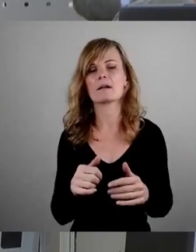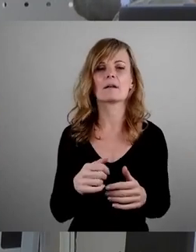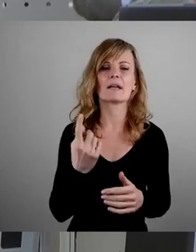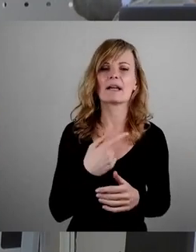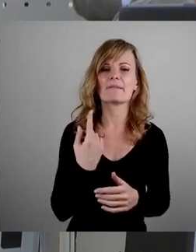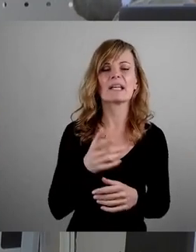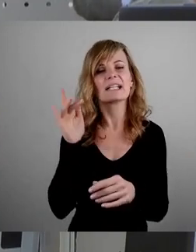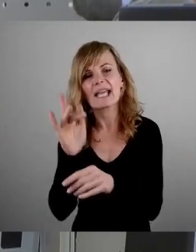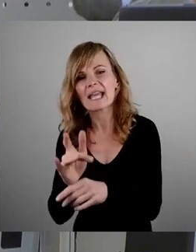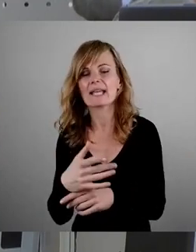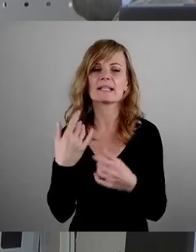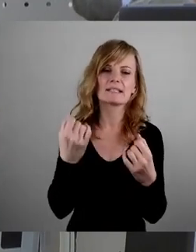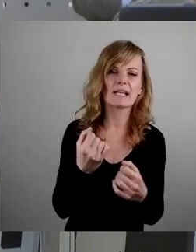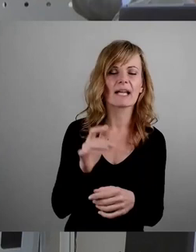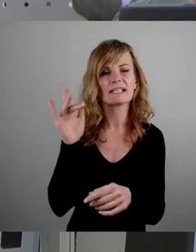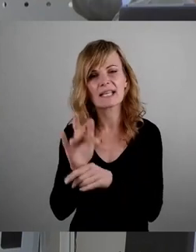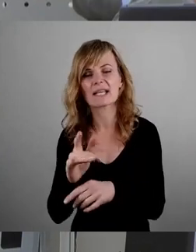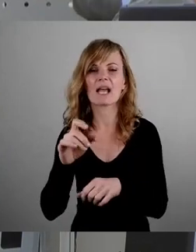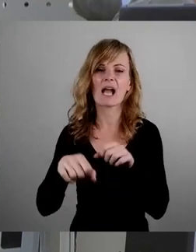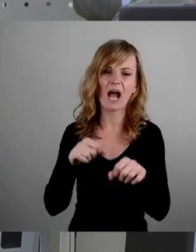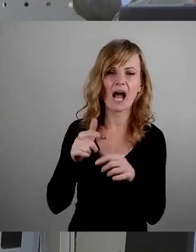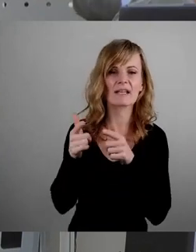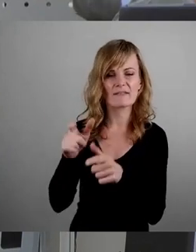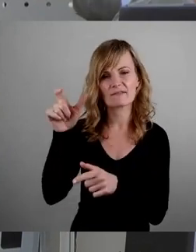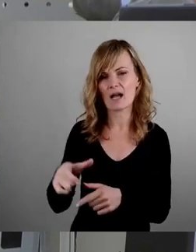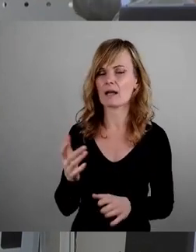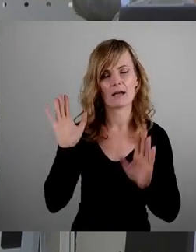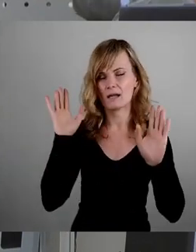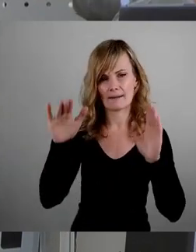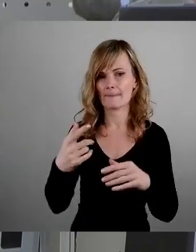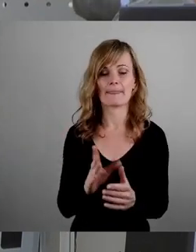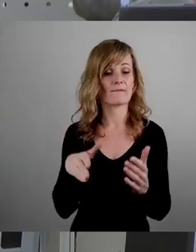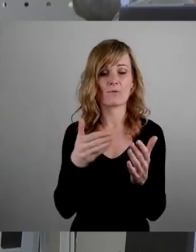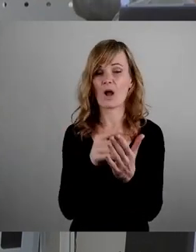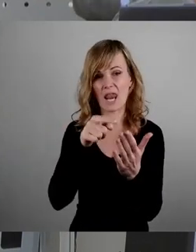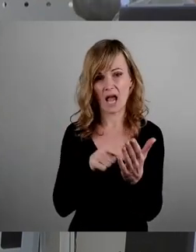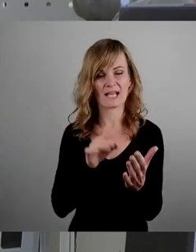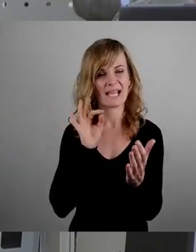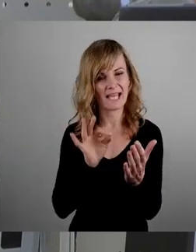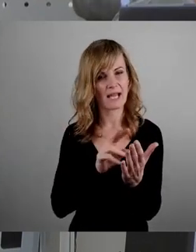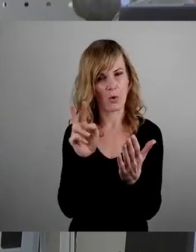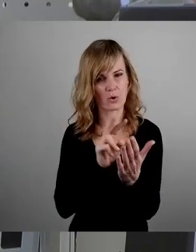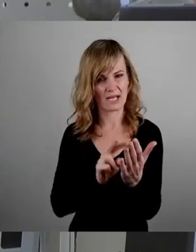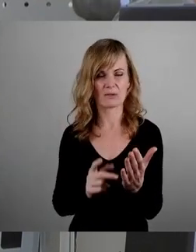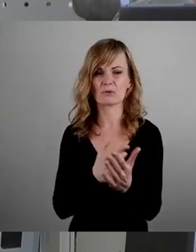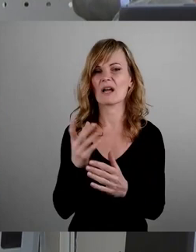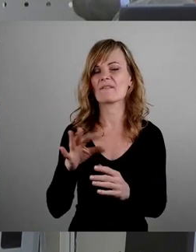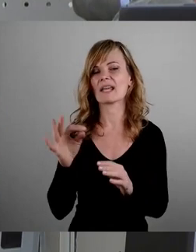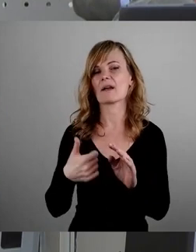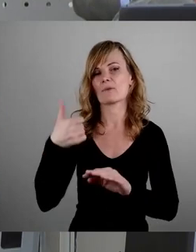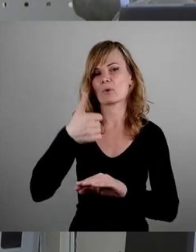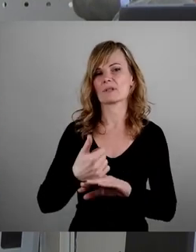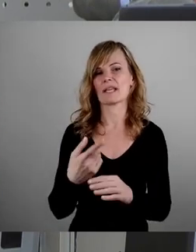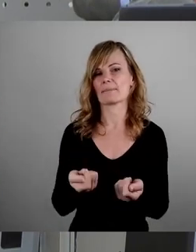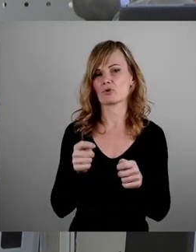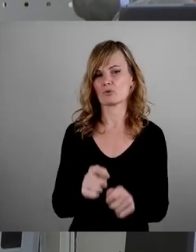gegen die Sicherheit von Radfahrern sein und. Wer diesen Antrag genau, wer diese Vorlage genau liest oder den federführenden Beschluss, da steht